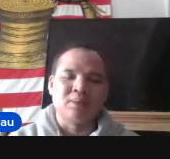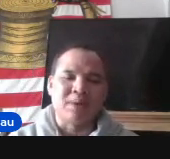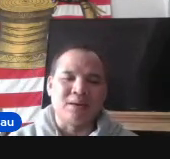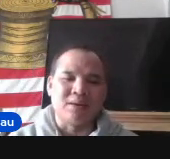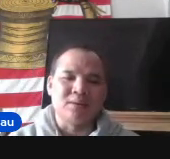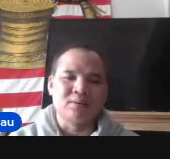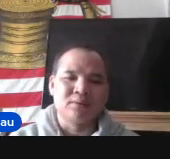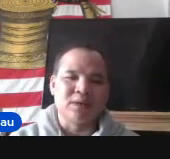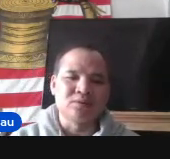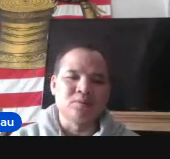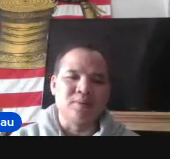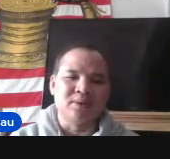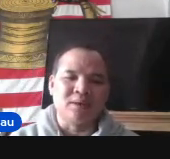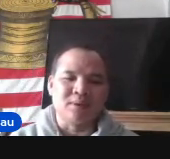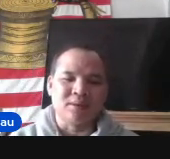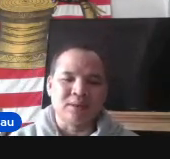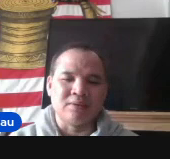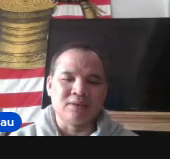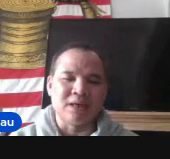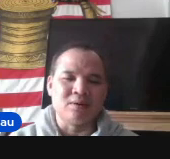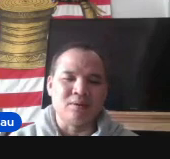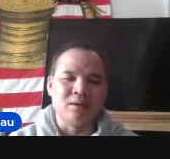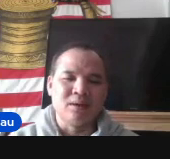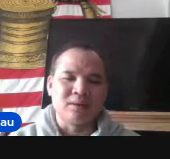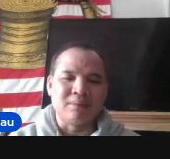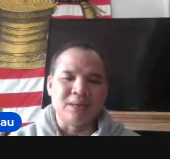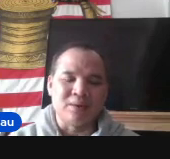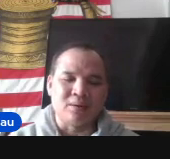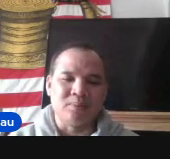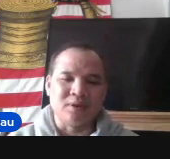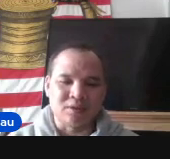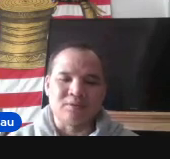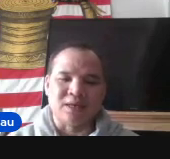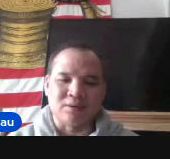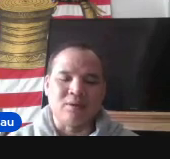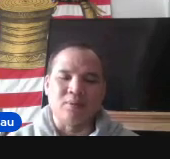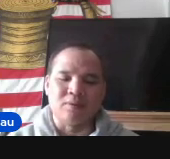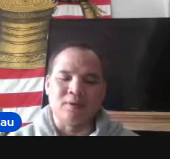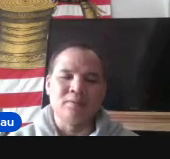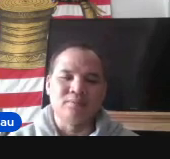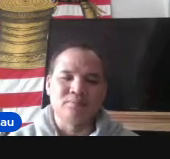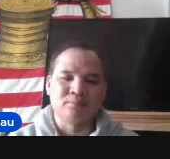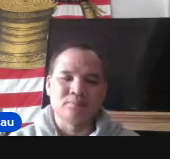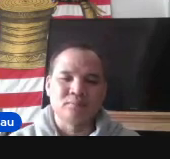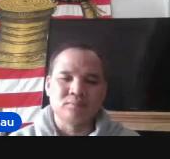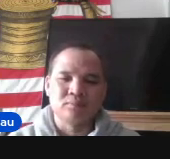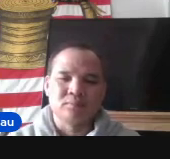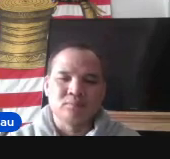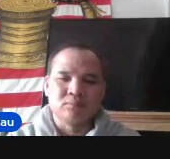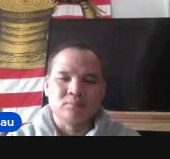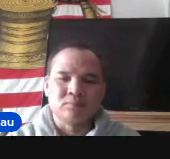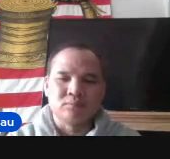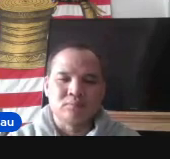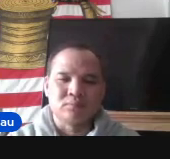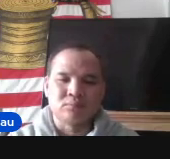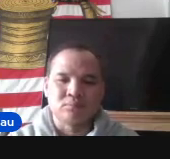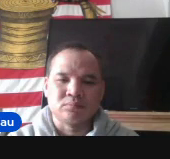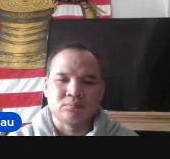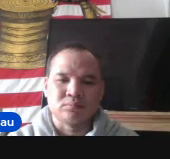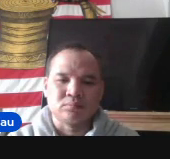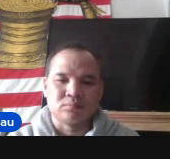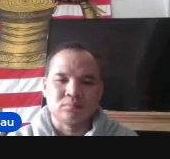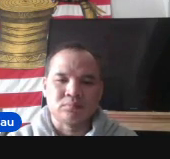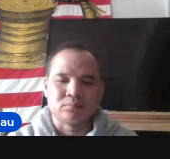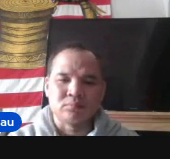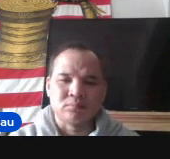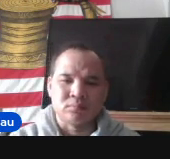ขวัญ แต่ป้าเราเลยถ้าสวยไม่นะว่าเนี่ย เกิดขึ้นส่วนหนึ่งเป็นเพราะว่า ประโยชน์สื่อต่าง เขามีอารมณ์ร่วมหรือว่ามีความรู้สึกร่วมไปกับประชาชน